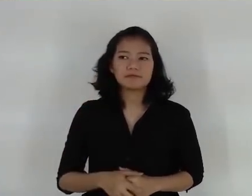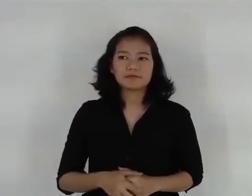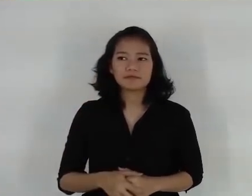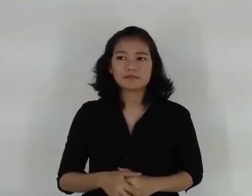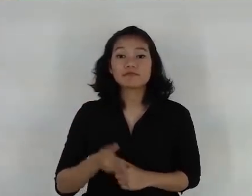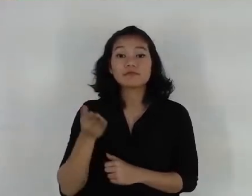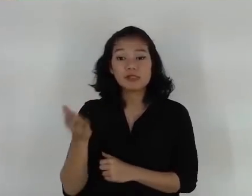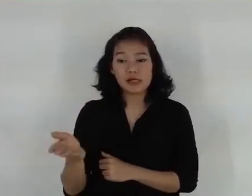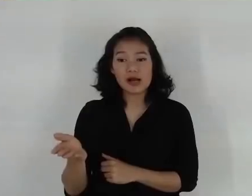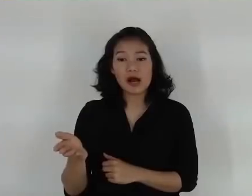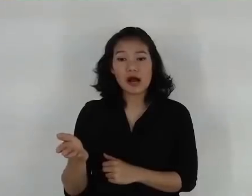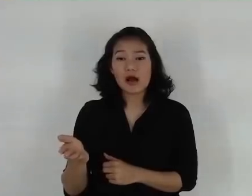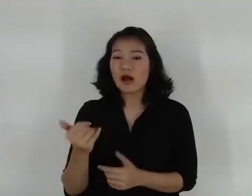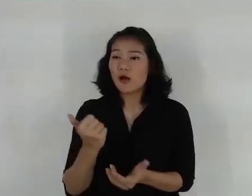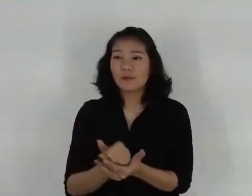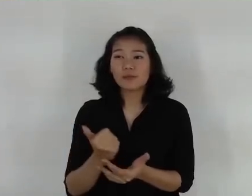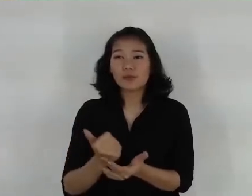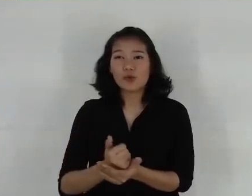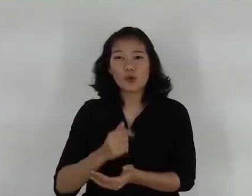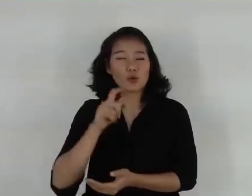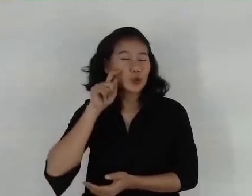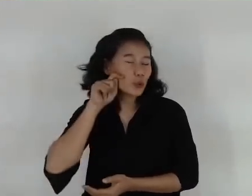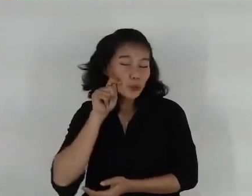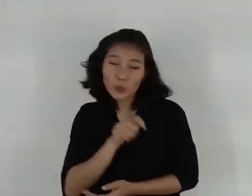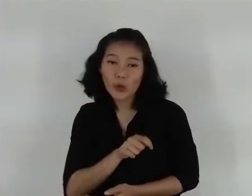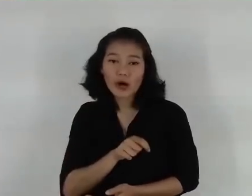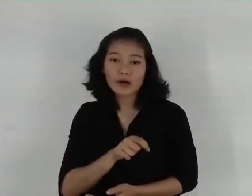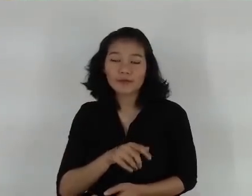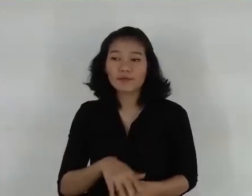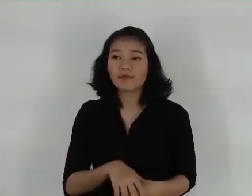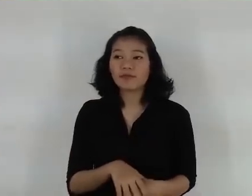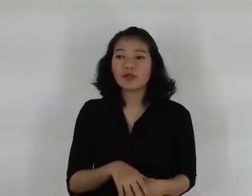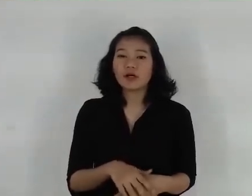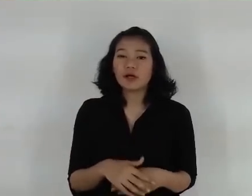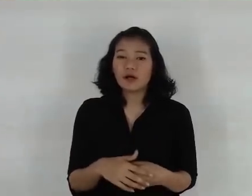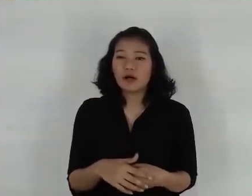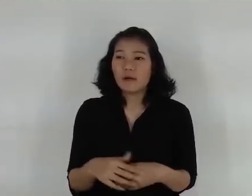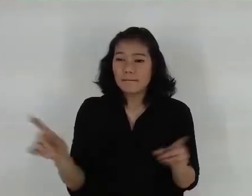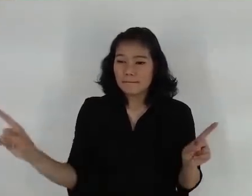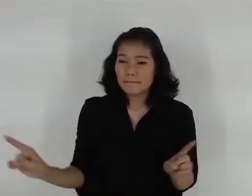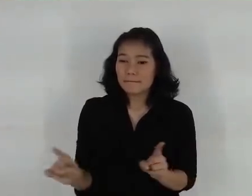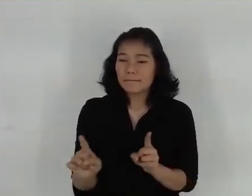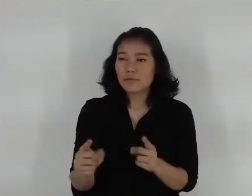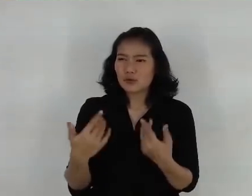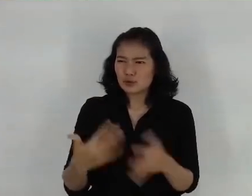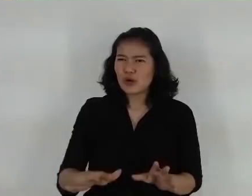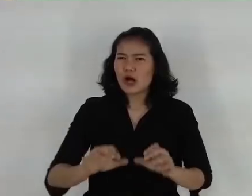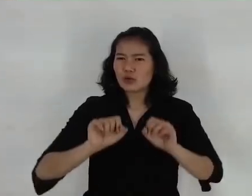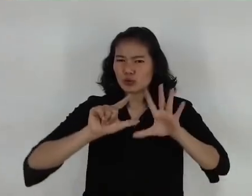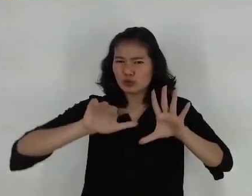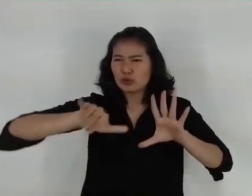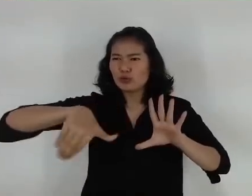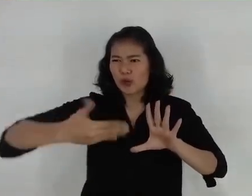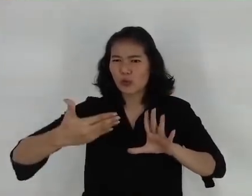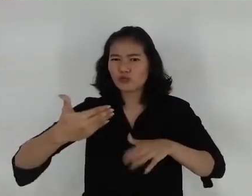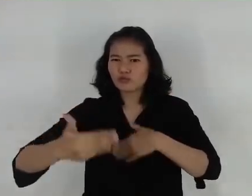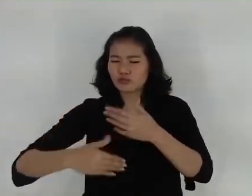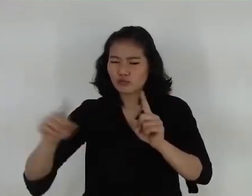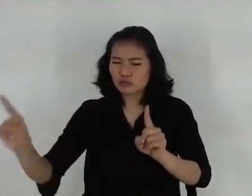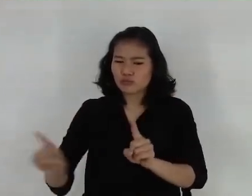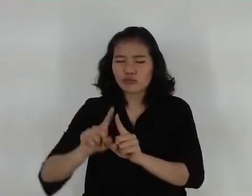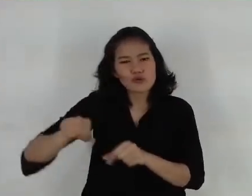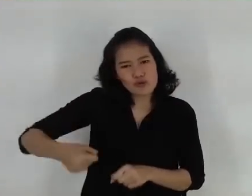ia sudah sangat lanjut umurnya sudah kawin ia hidup tujuh tahun lamanya bersama